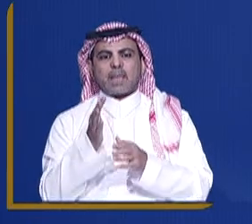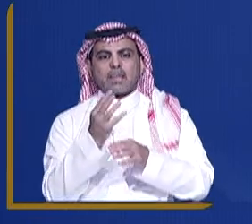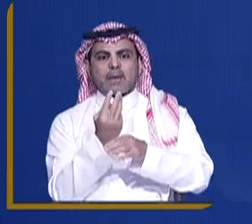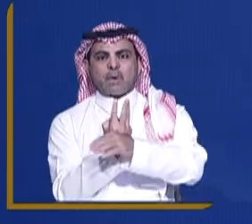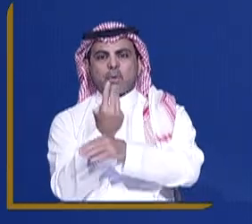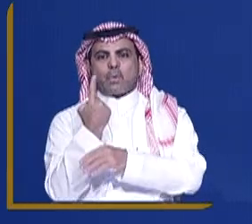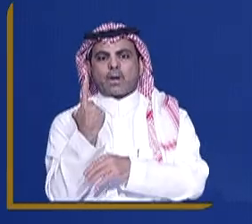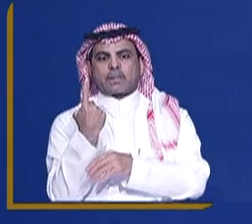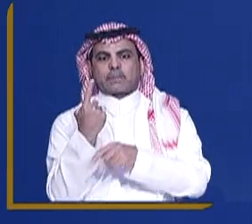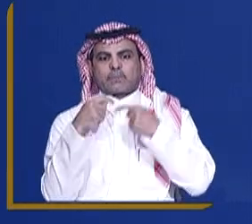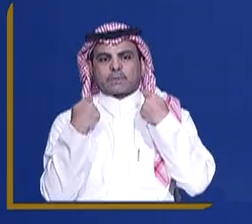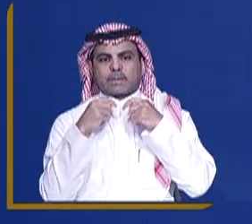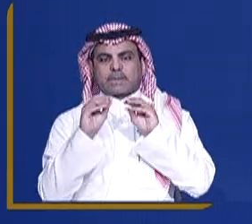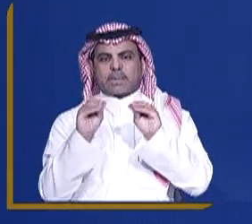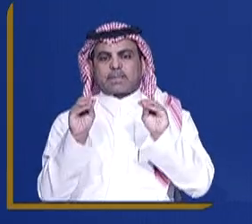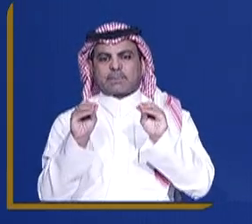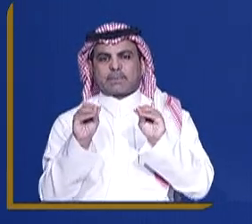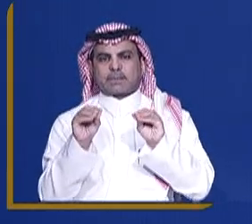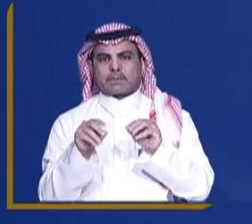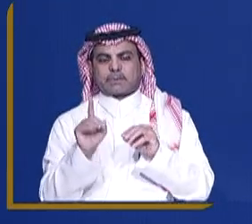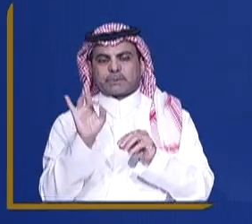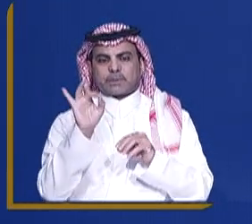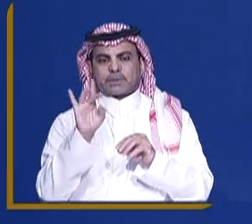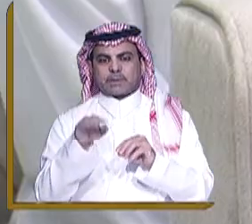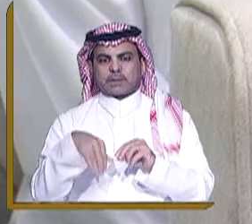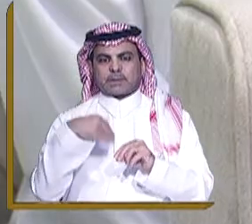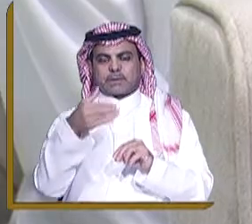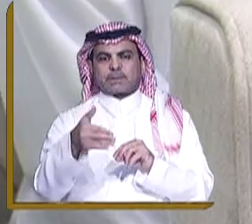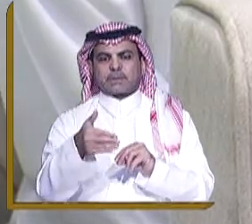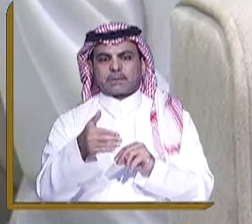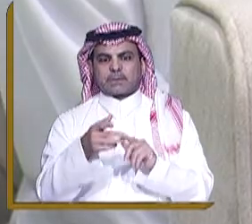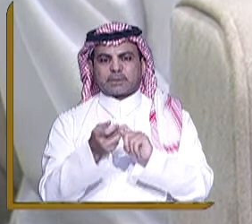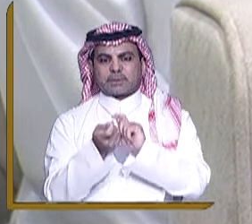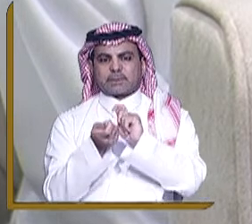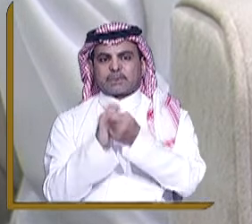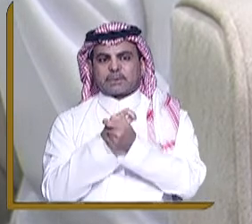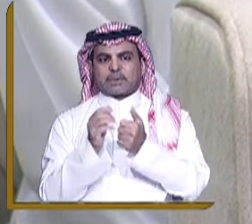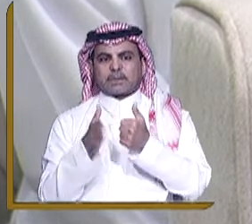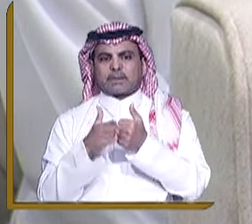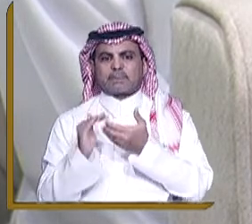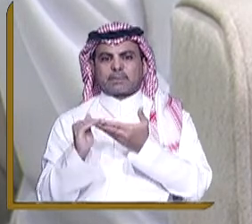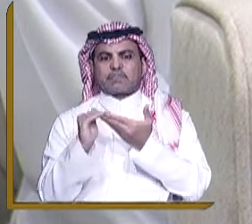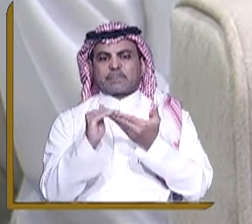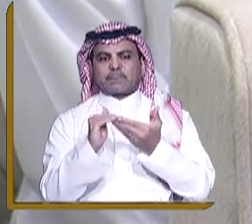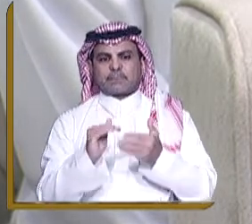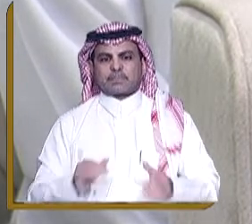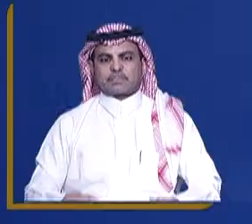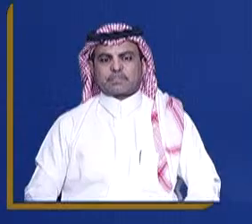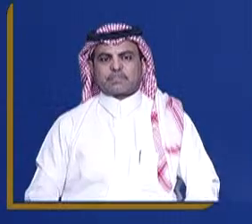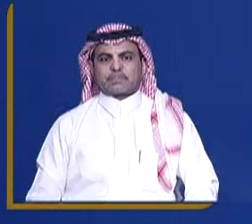نظام واحد وبواب واحدة، وأنا متأكد بمشيئة الله حتحسن الخدمة للمستفيد إن شاء الله.